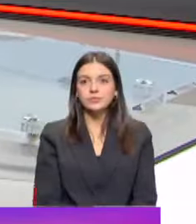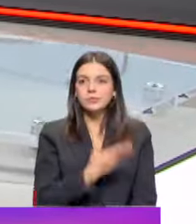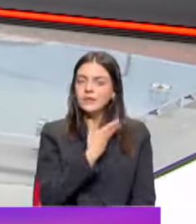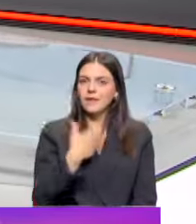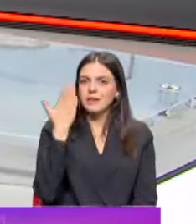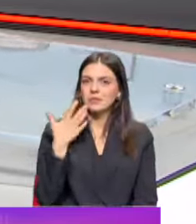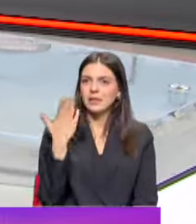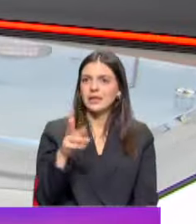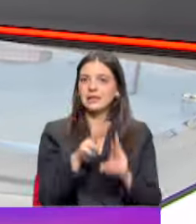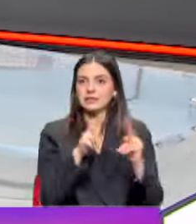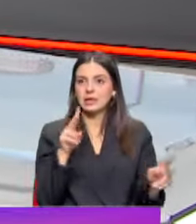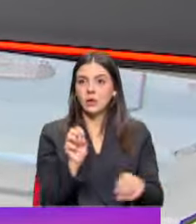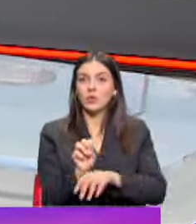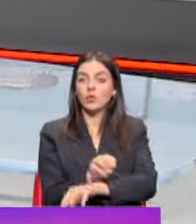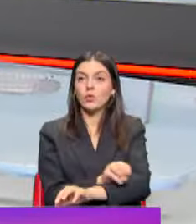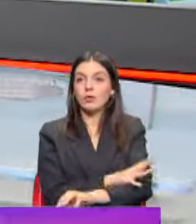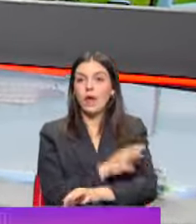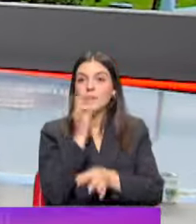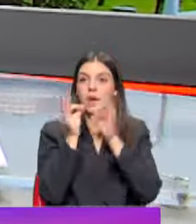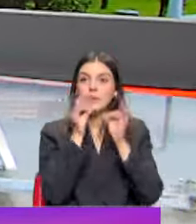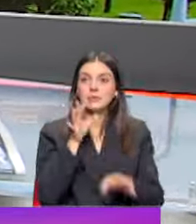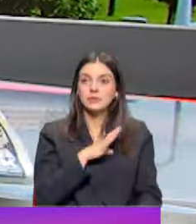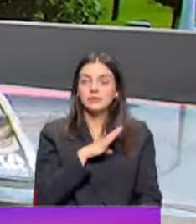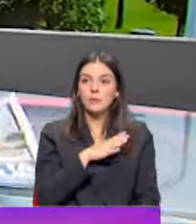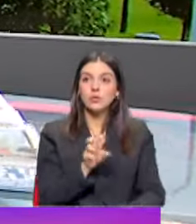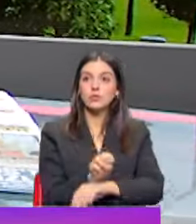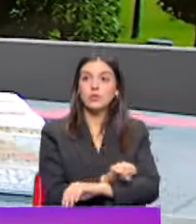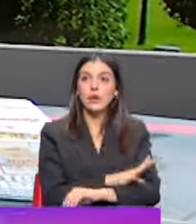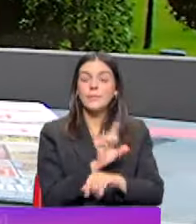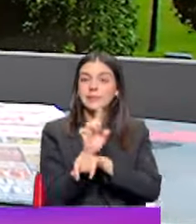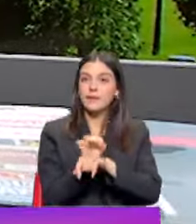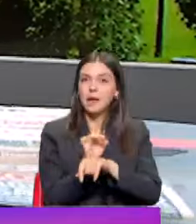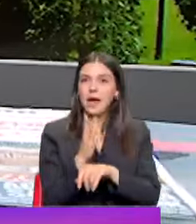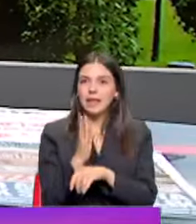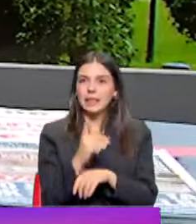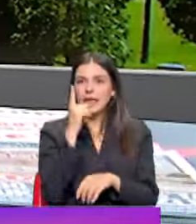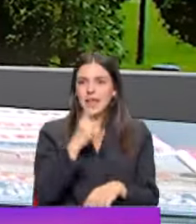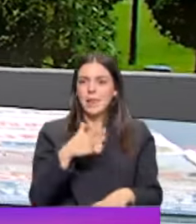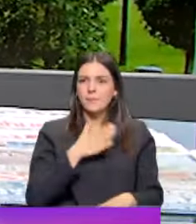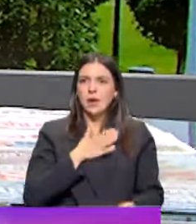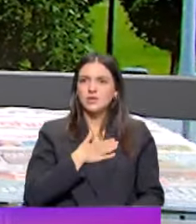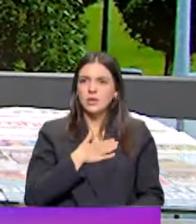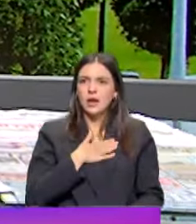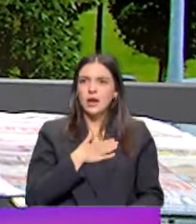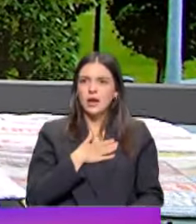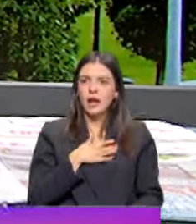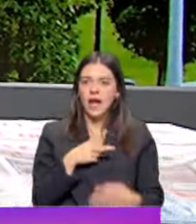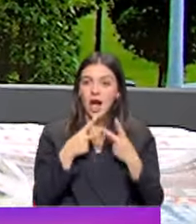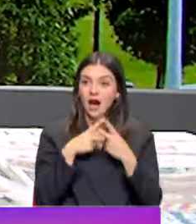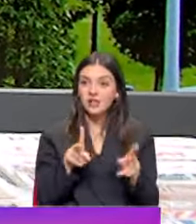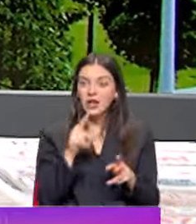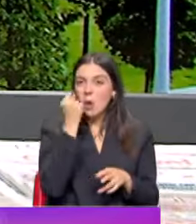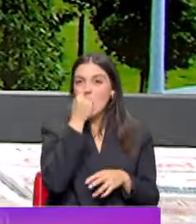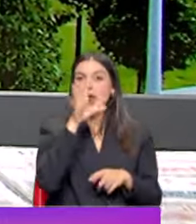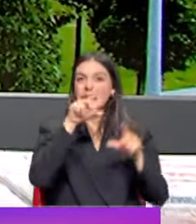Sevgili izleyenler, sırada gururlanma haberimiz var. Gururlanma zamanı. İlk başta programı açarken kolay